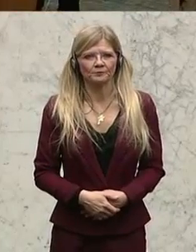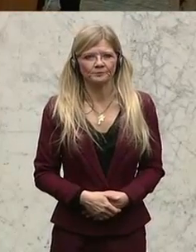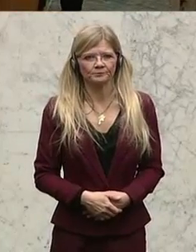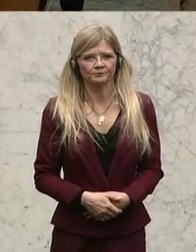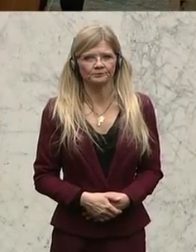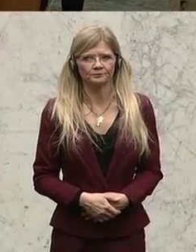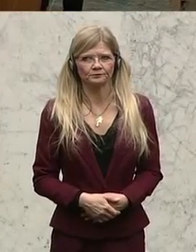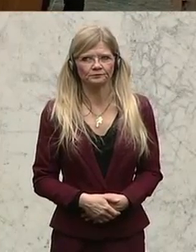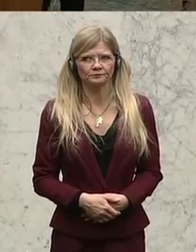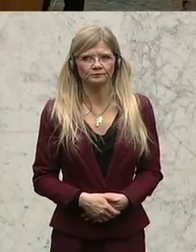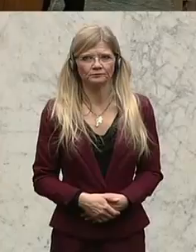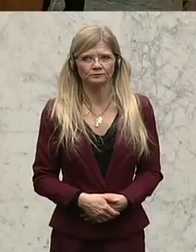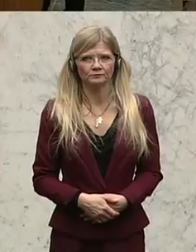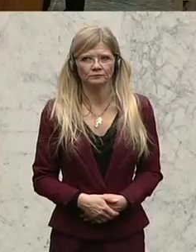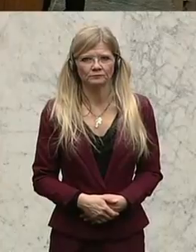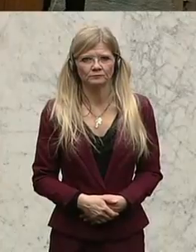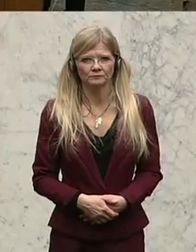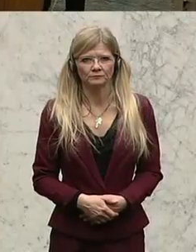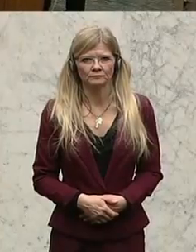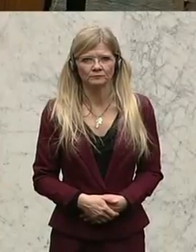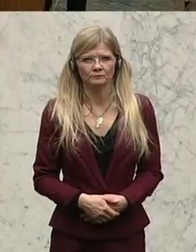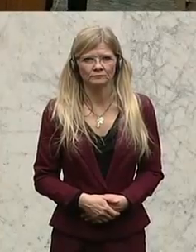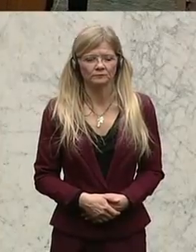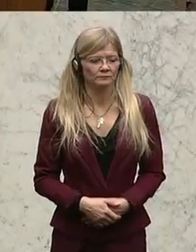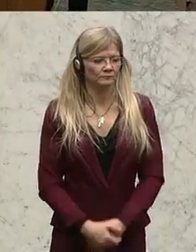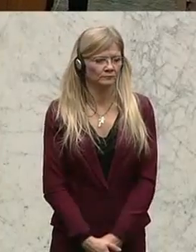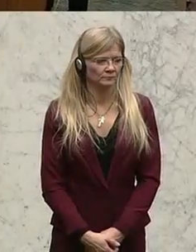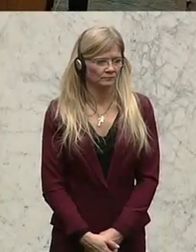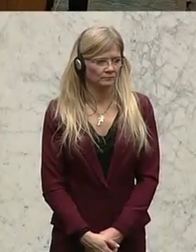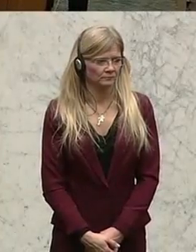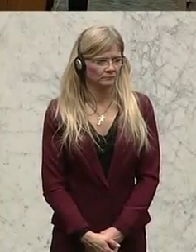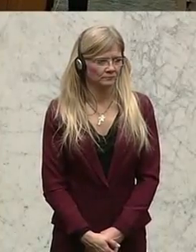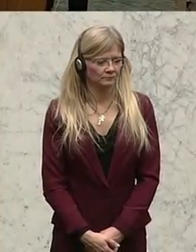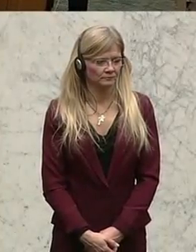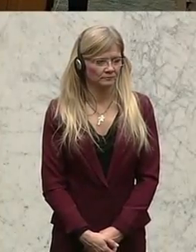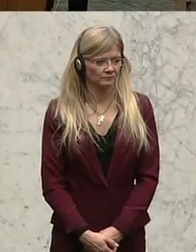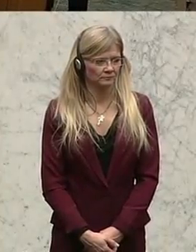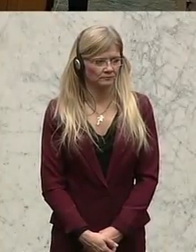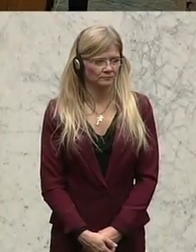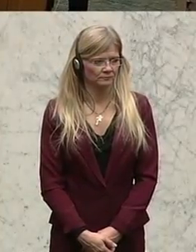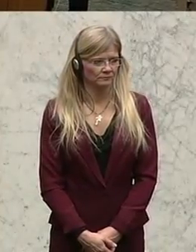ist Rupert Doppler aus Salzburg, früher ein Freiheitlicher.